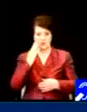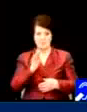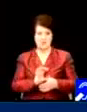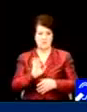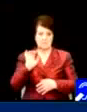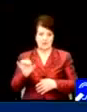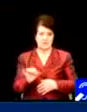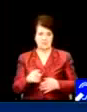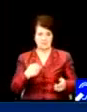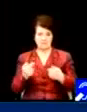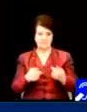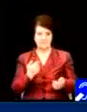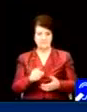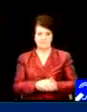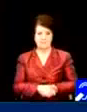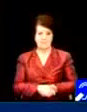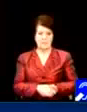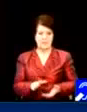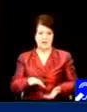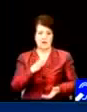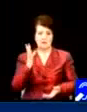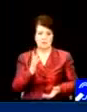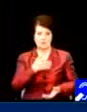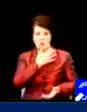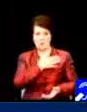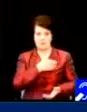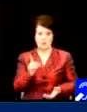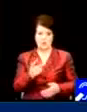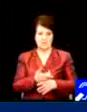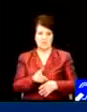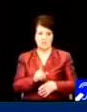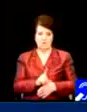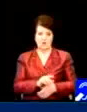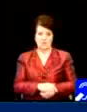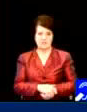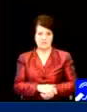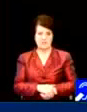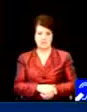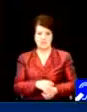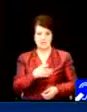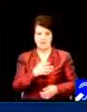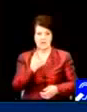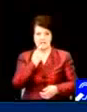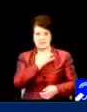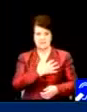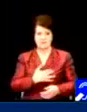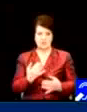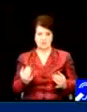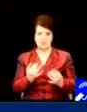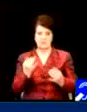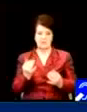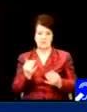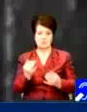erau schinjuiți. A început o perioadă foarte sângeroasă în istoria actualei